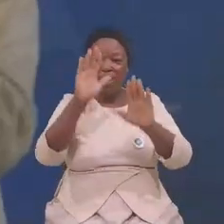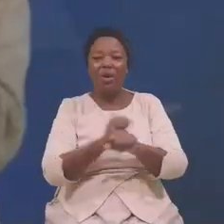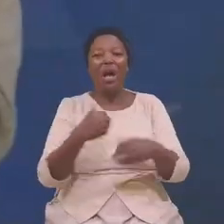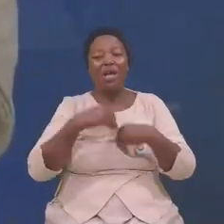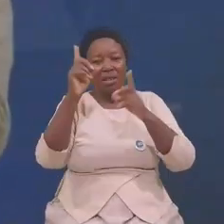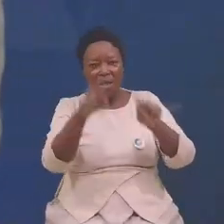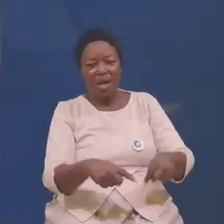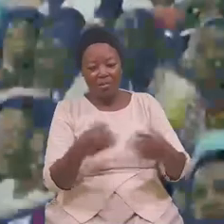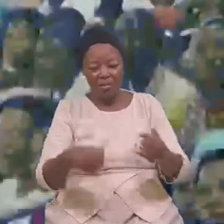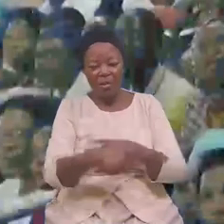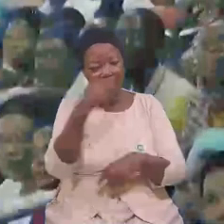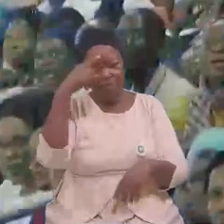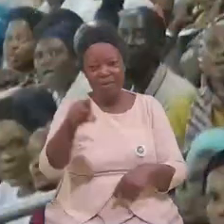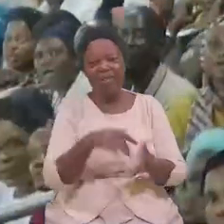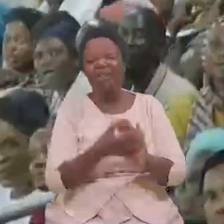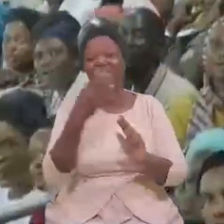toi.